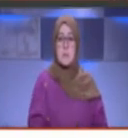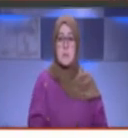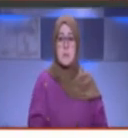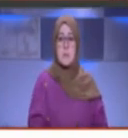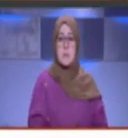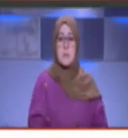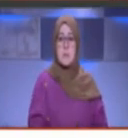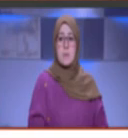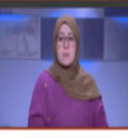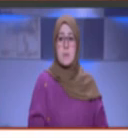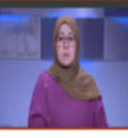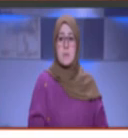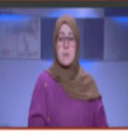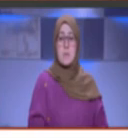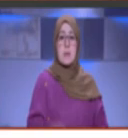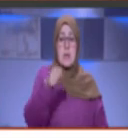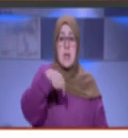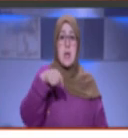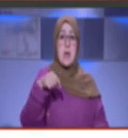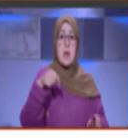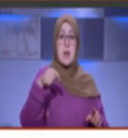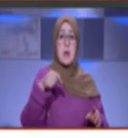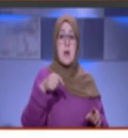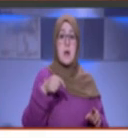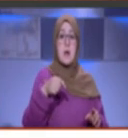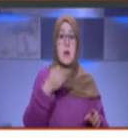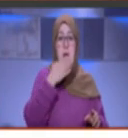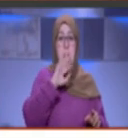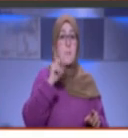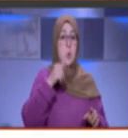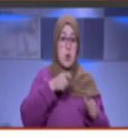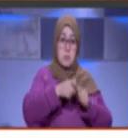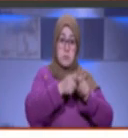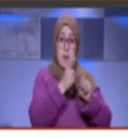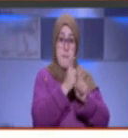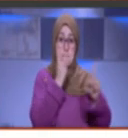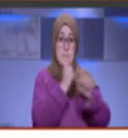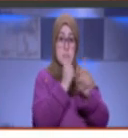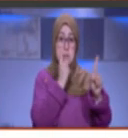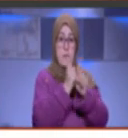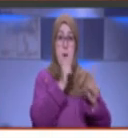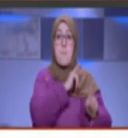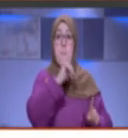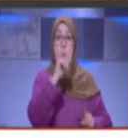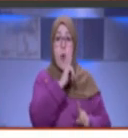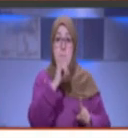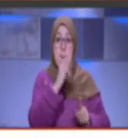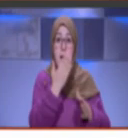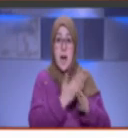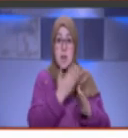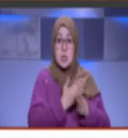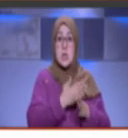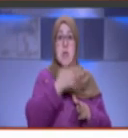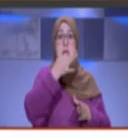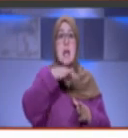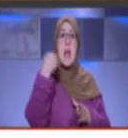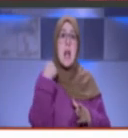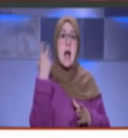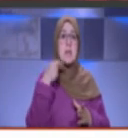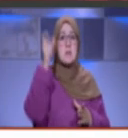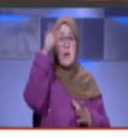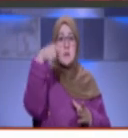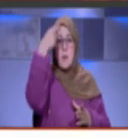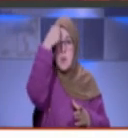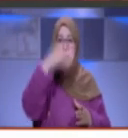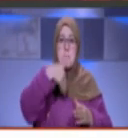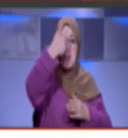حاطين علامات لكل واحد بينه وبين التاني، يعني متر كده، يعني كويس. ده محافظة فعلا على الناس يعني.